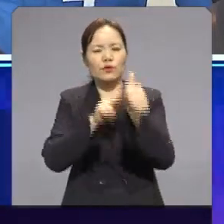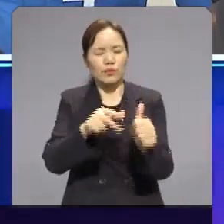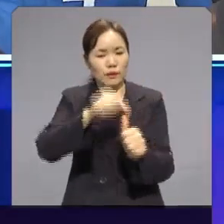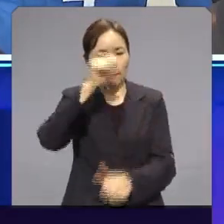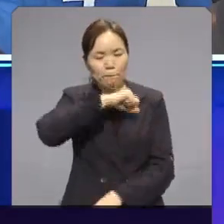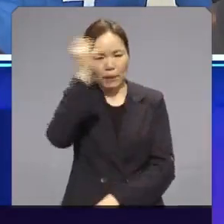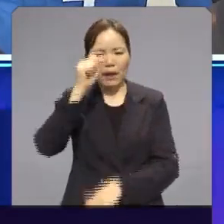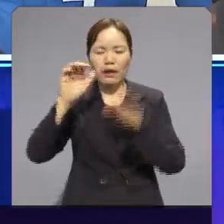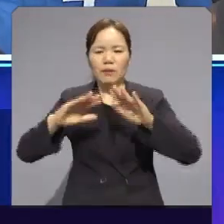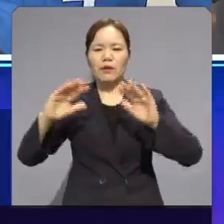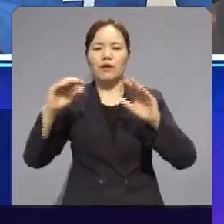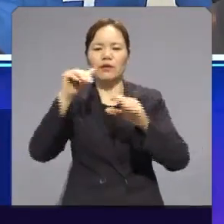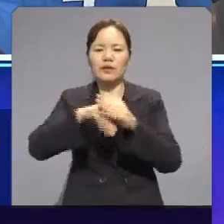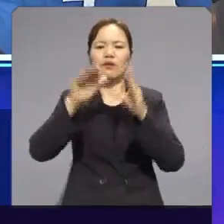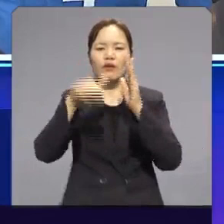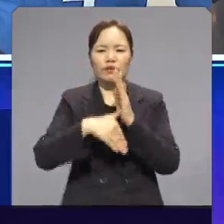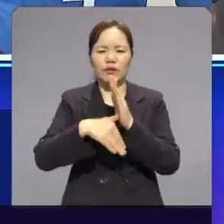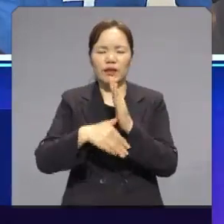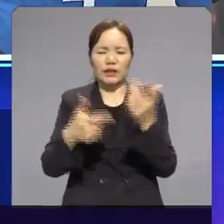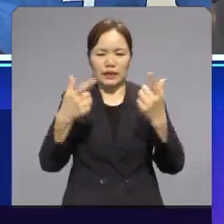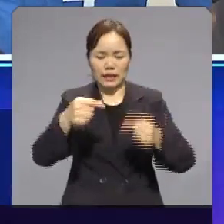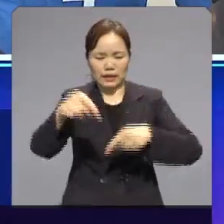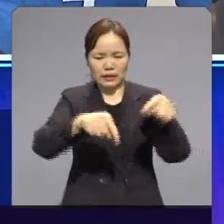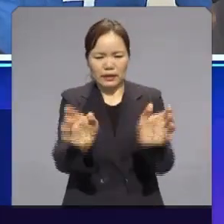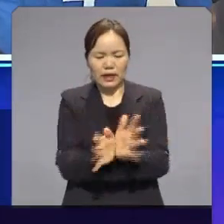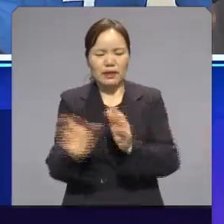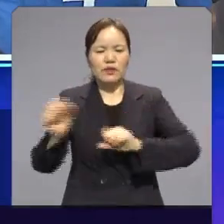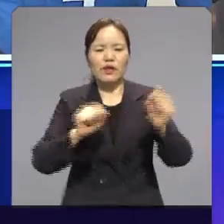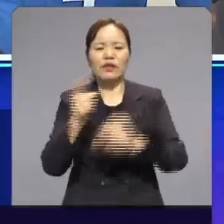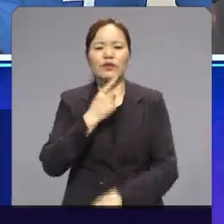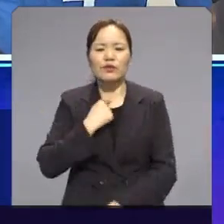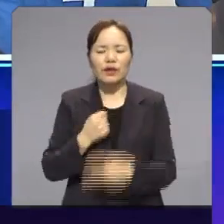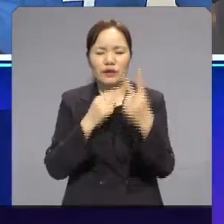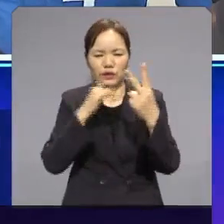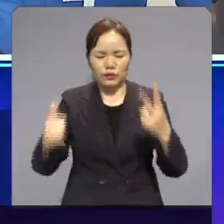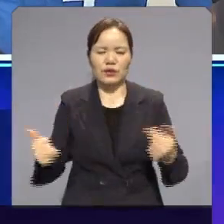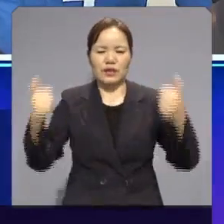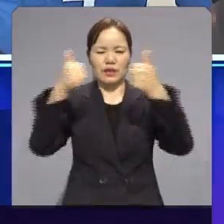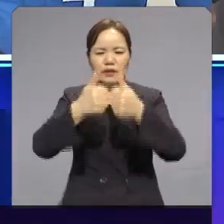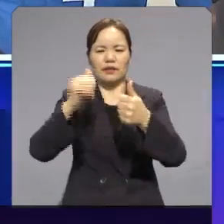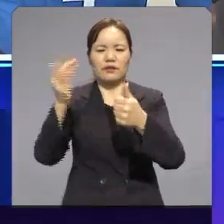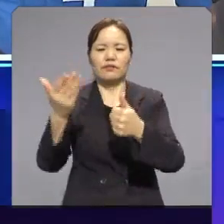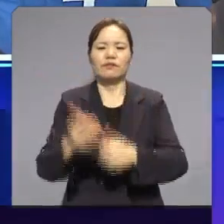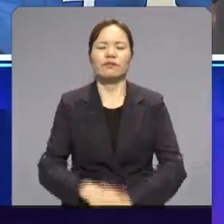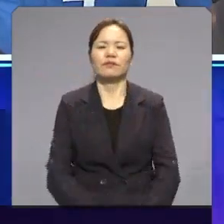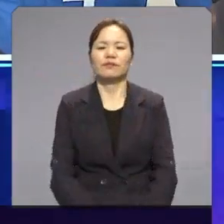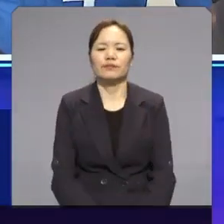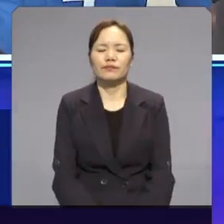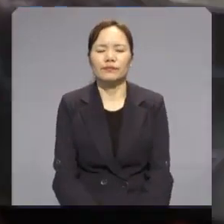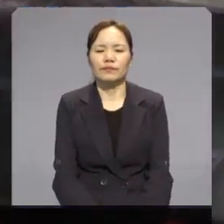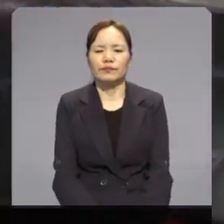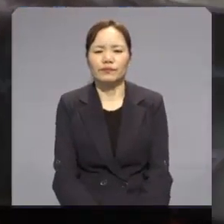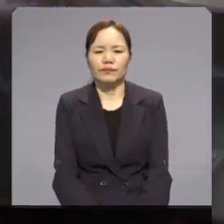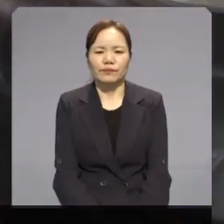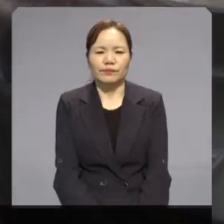이번 총선에선 동지였던 두 정치인이 맞대결을 펼칩니다. 유승열 기자입니다.